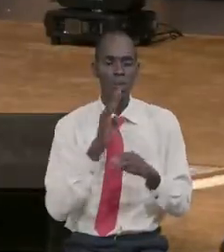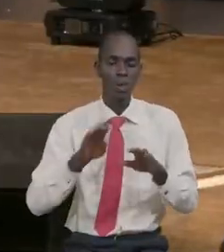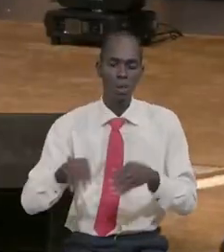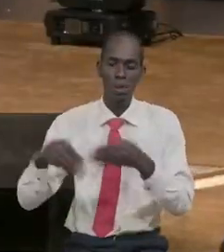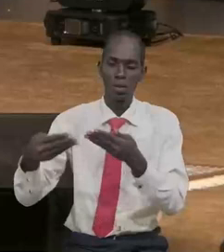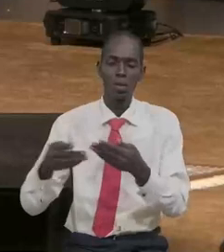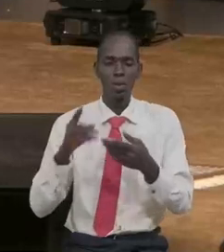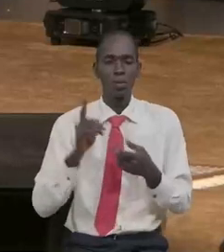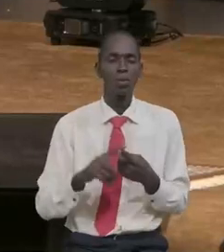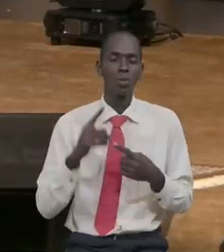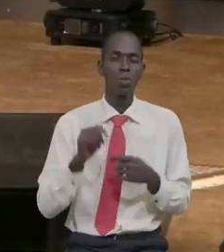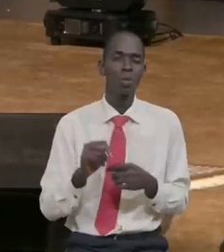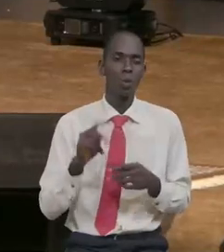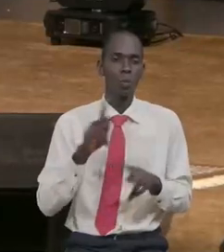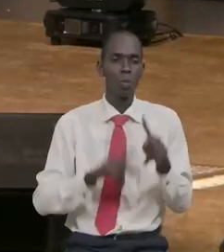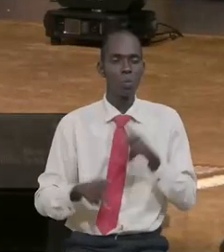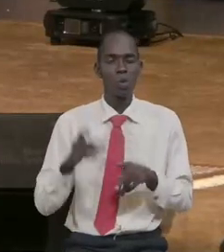des saints du Très-Haut.